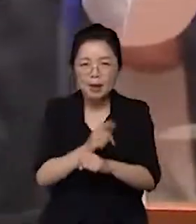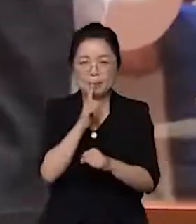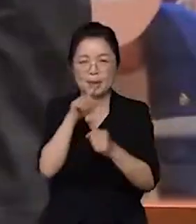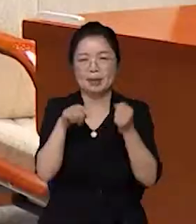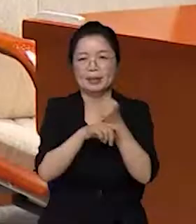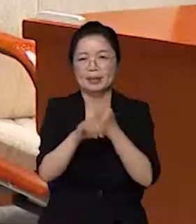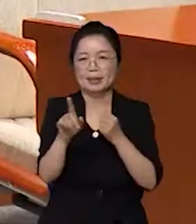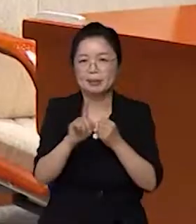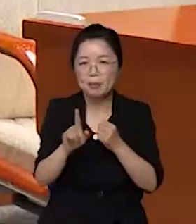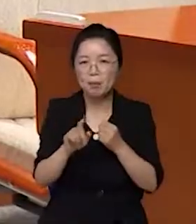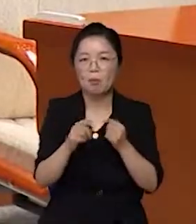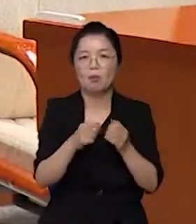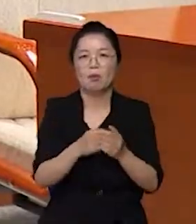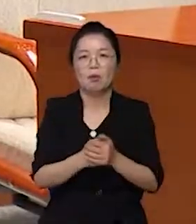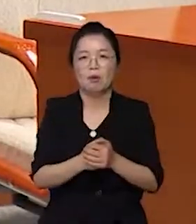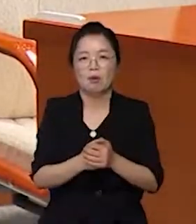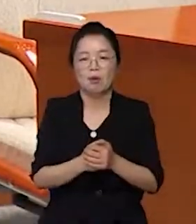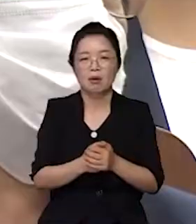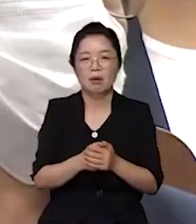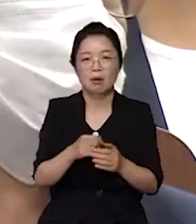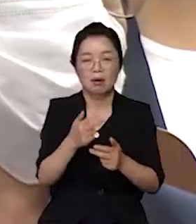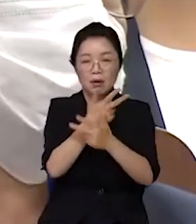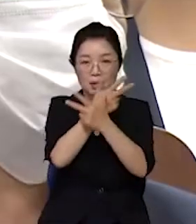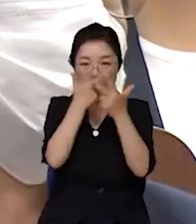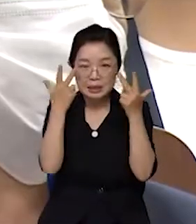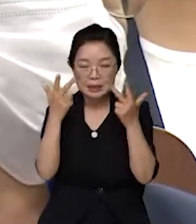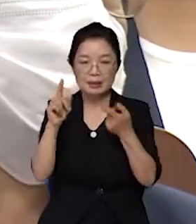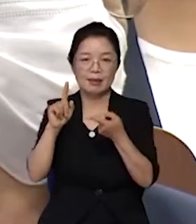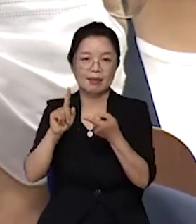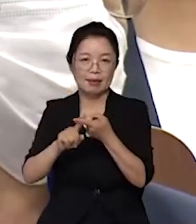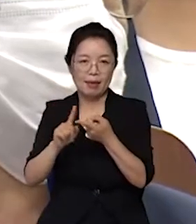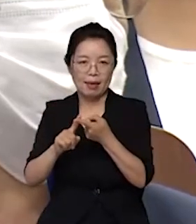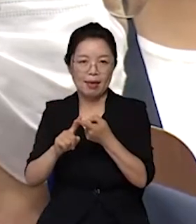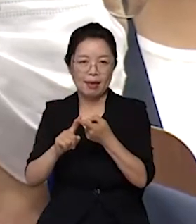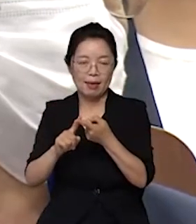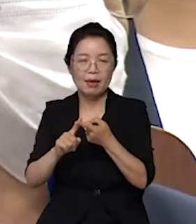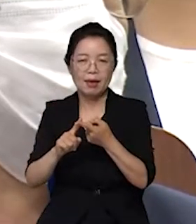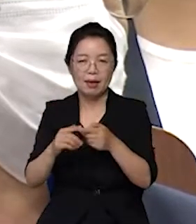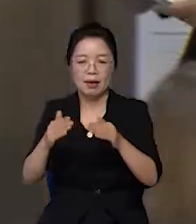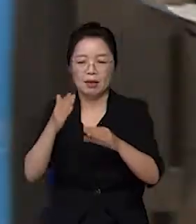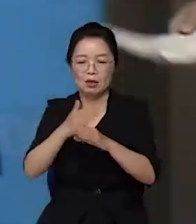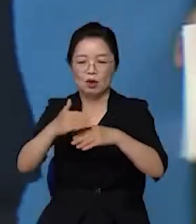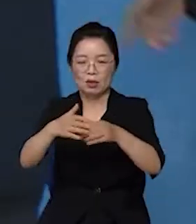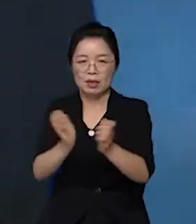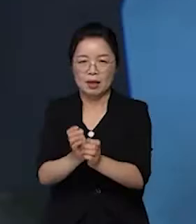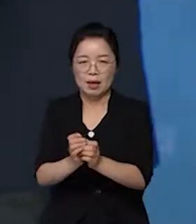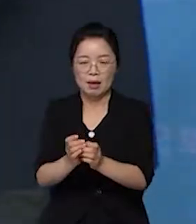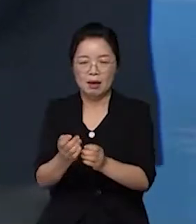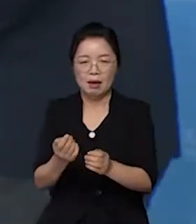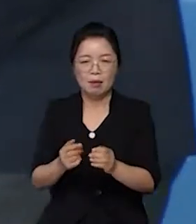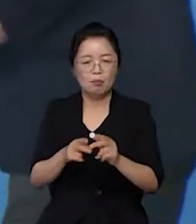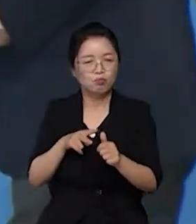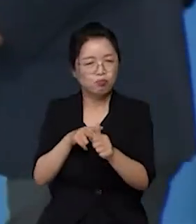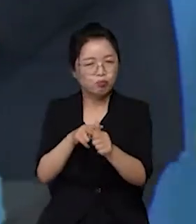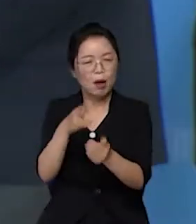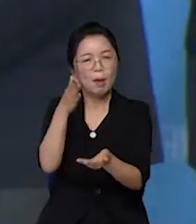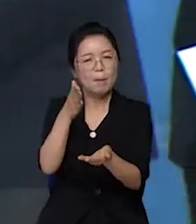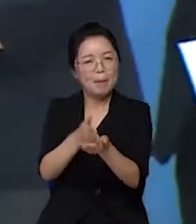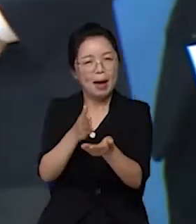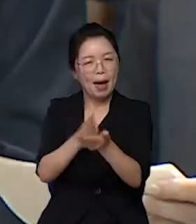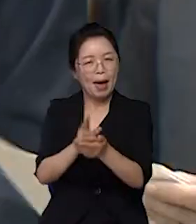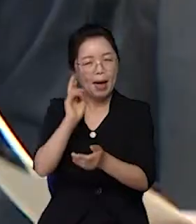역시 개딸 팬덤을 거느린 이 고문이 전당대회에 나서면 안 된다는 의미로 읽히고 있습니다. 반면 확대